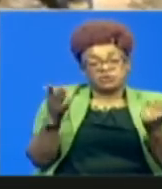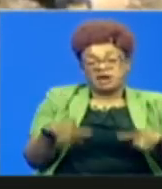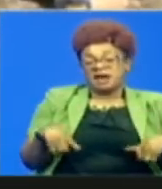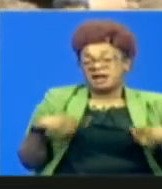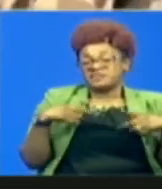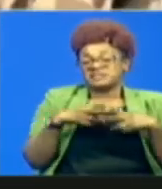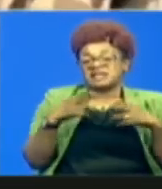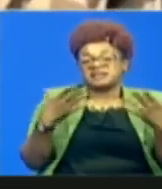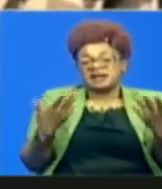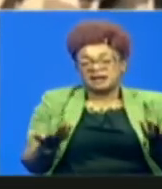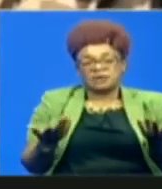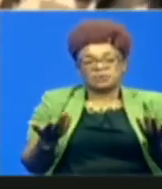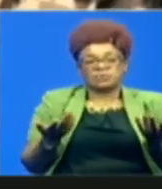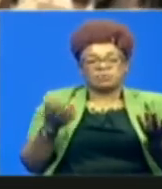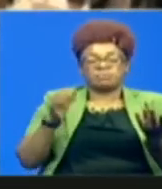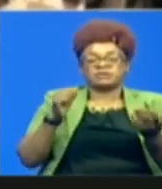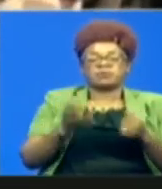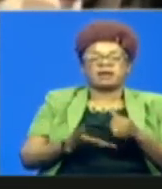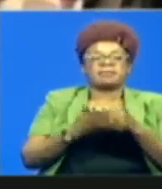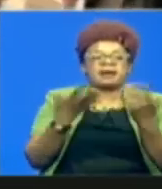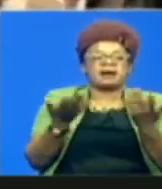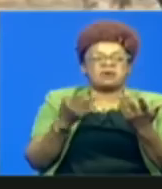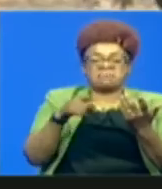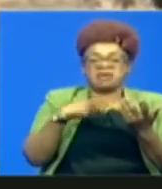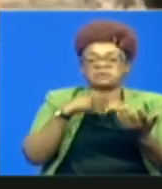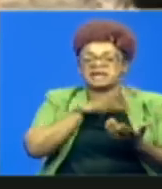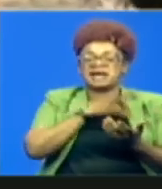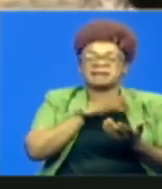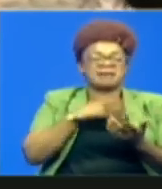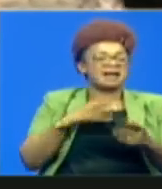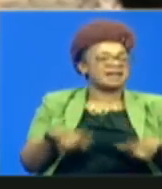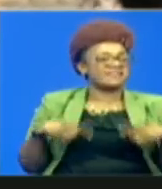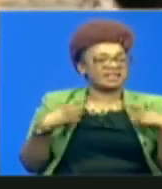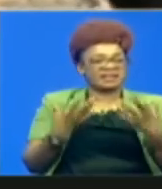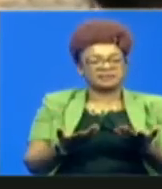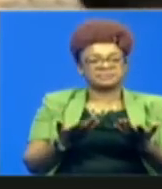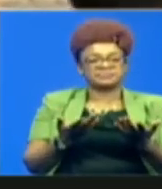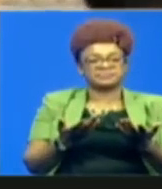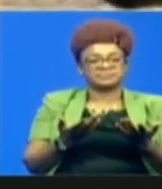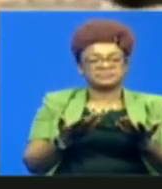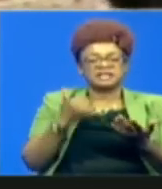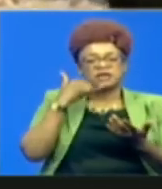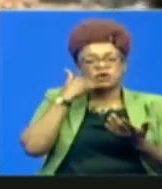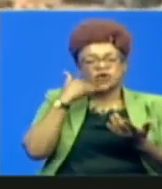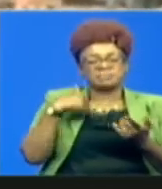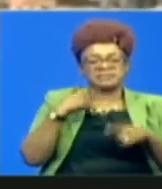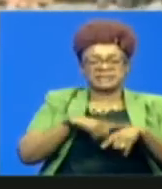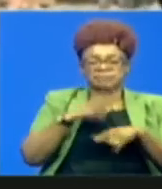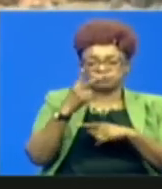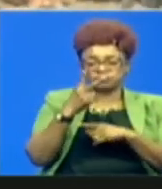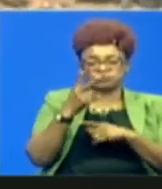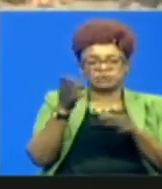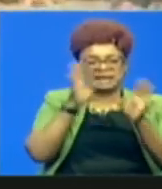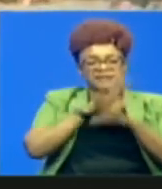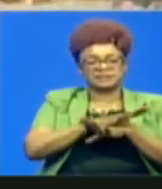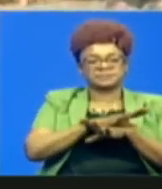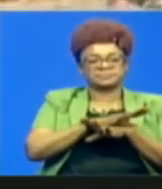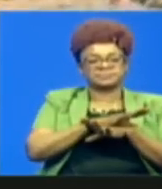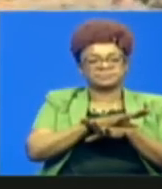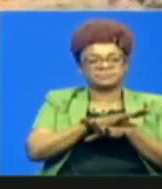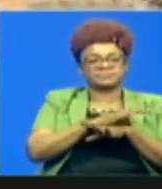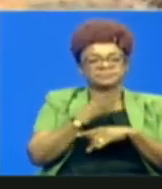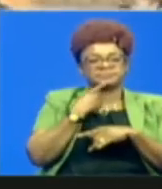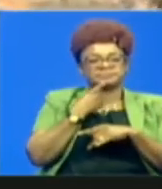ninyi mtanisaidia vile naweza jisaidia juu hapa nilikuwa na earn the living. Mimi hata mimi niliitwa kama saa 8 ya usiku.